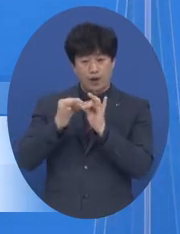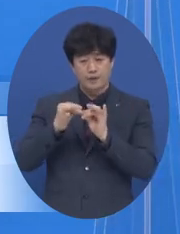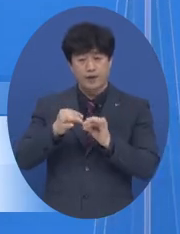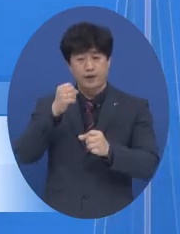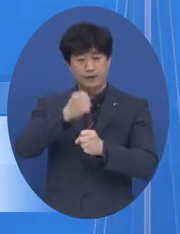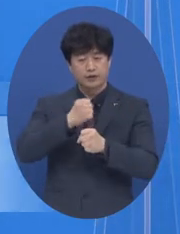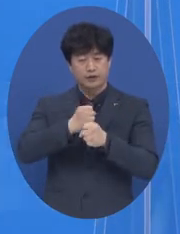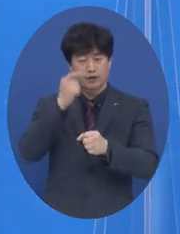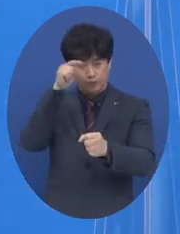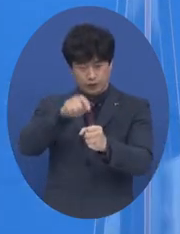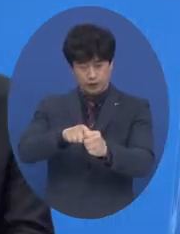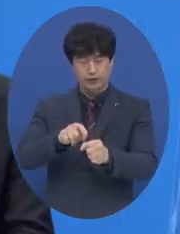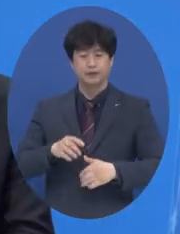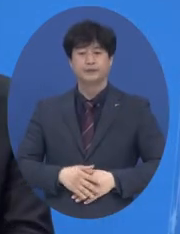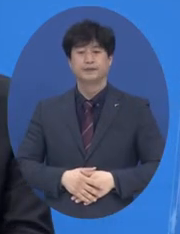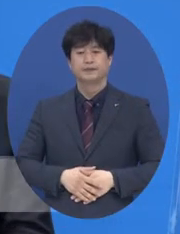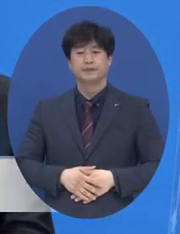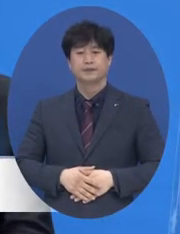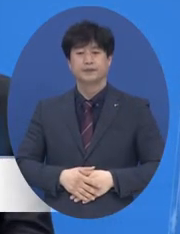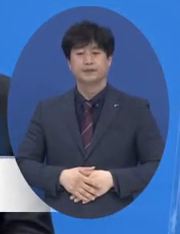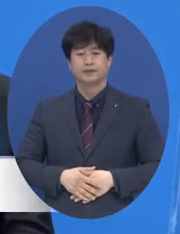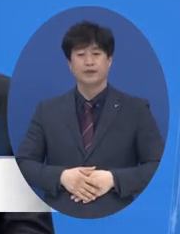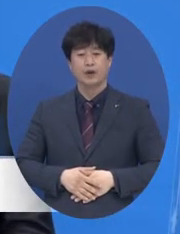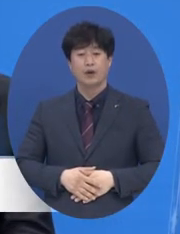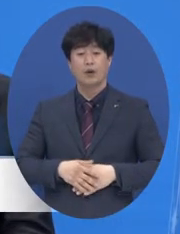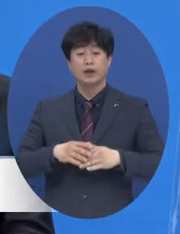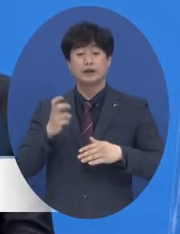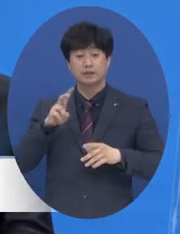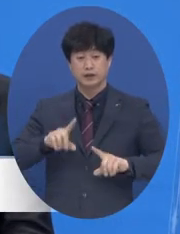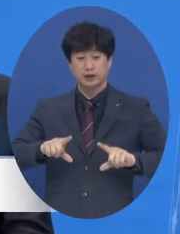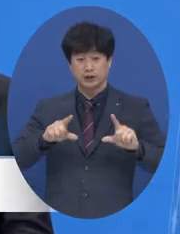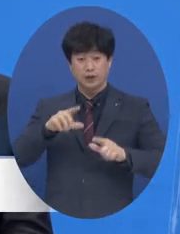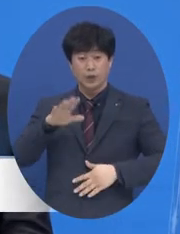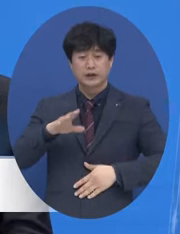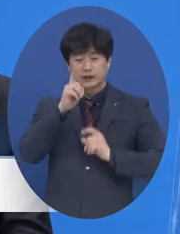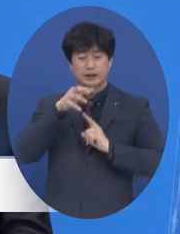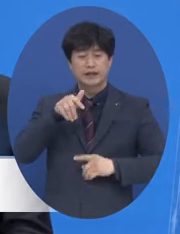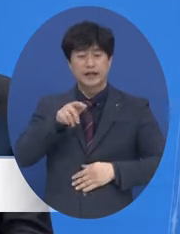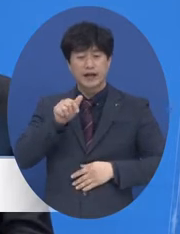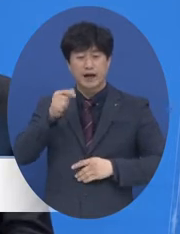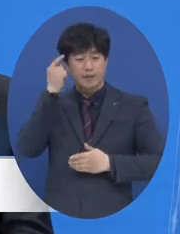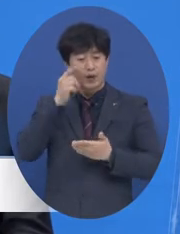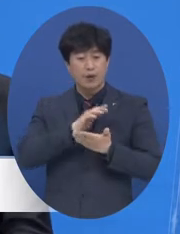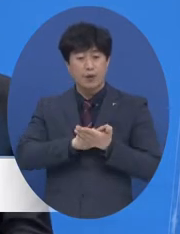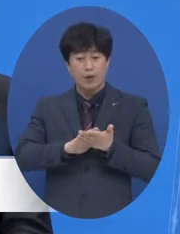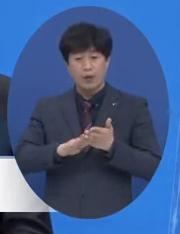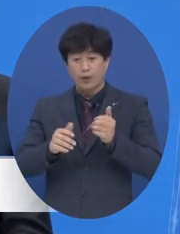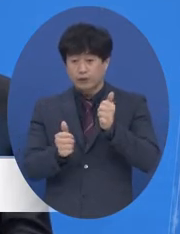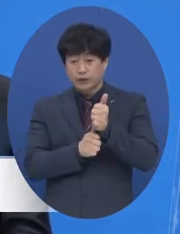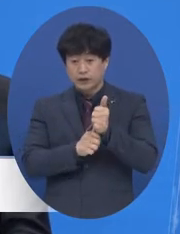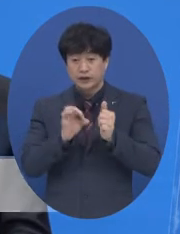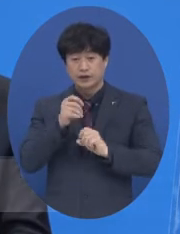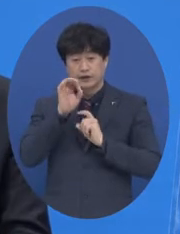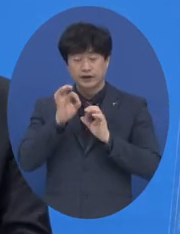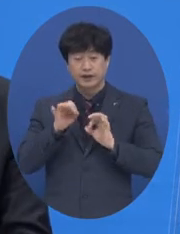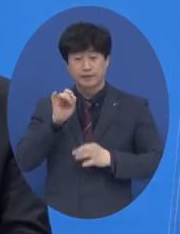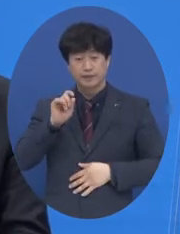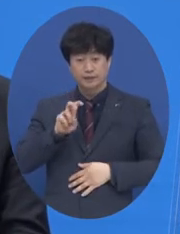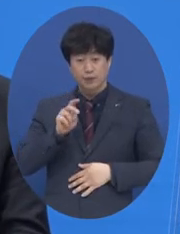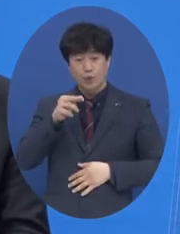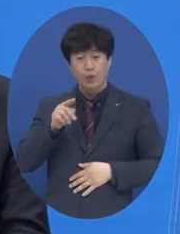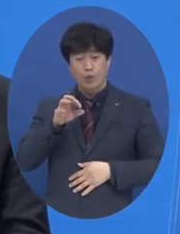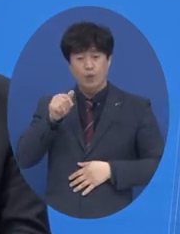형성을 목적으로 합니다 22일 오늘 이제 강 경기도 평화 부지사 와 임동원 조직이 현장 김명곤